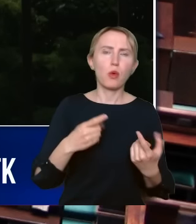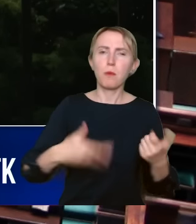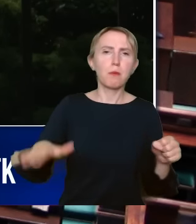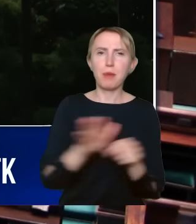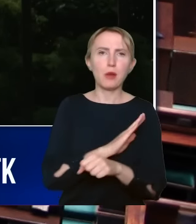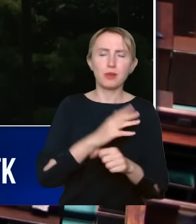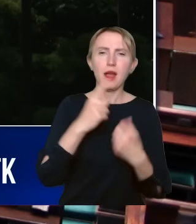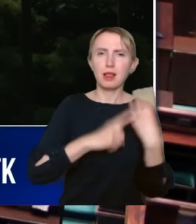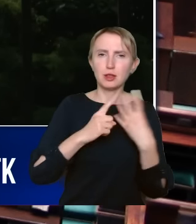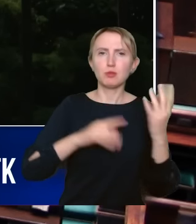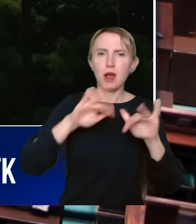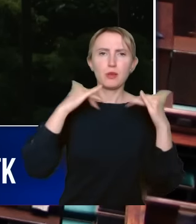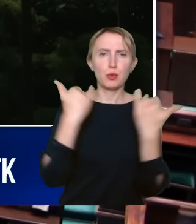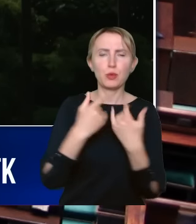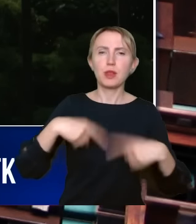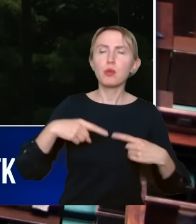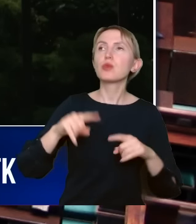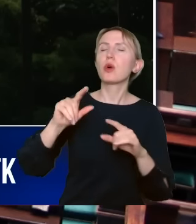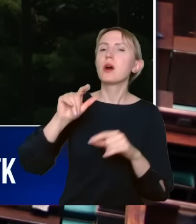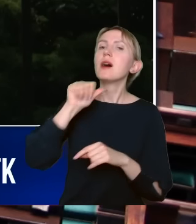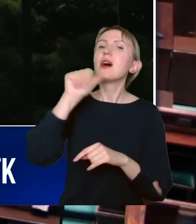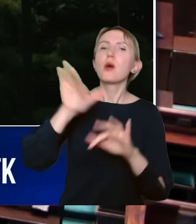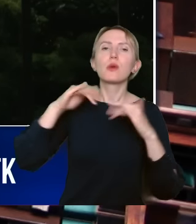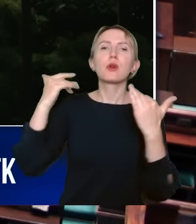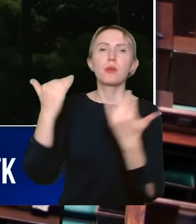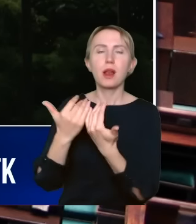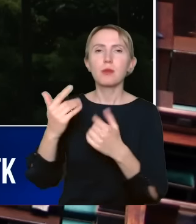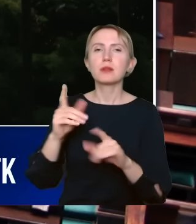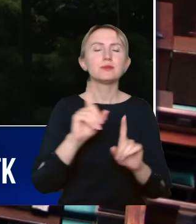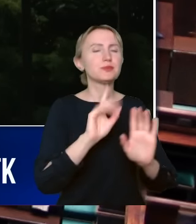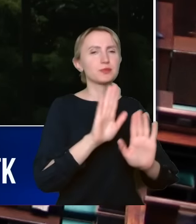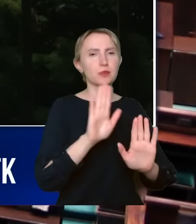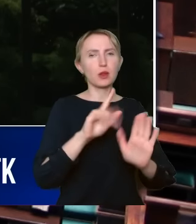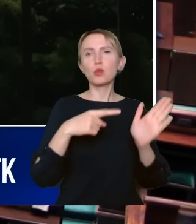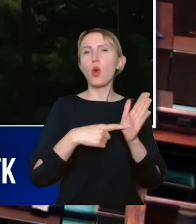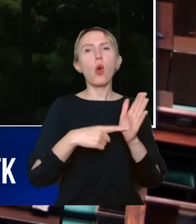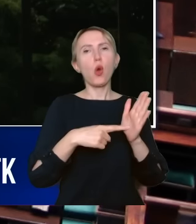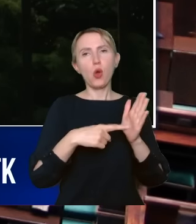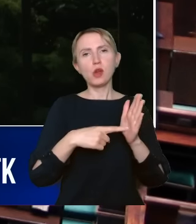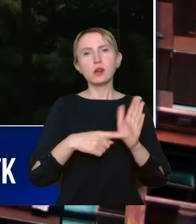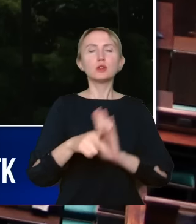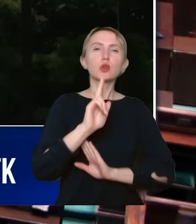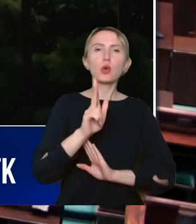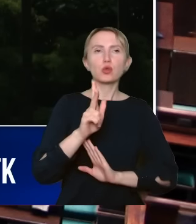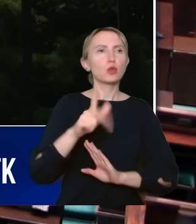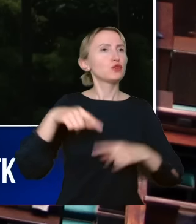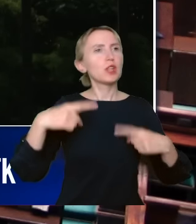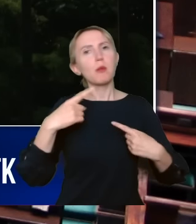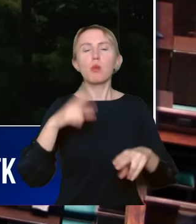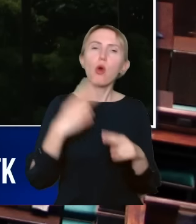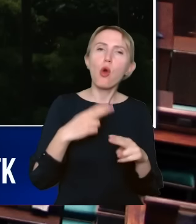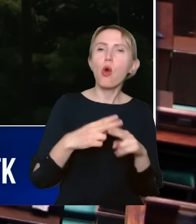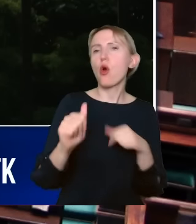do Europarlamentu, który obóz pana posła tutaj lubi nie, nazywać. Ale panie pośle, przecież tu nie chodzi o to, że kogoś, przepraszam, nie było, bo zachorował,